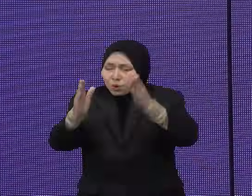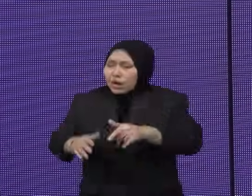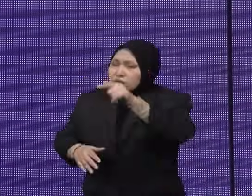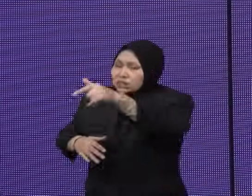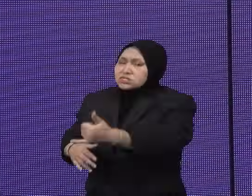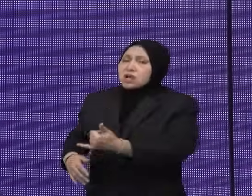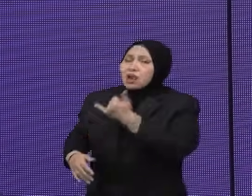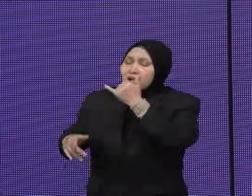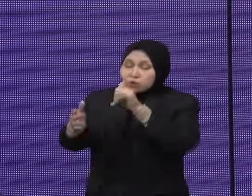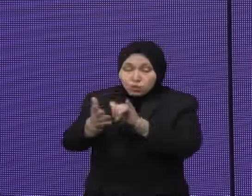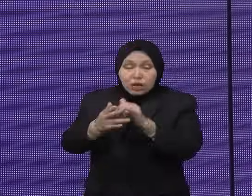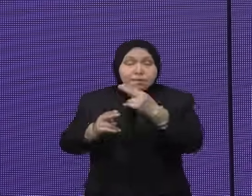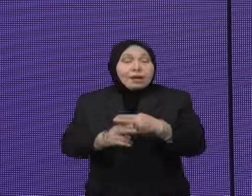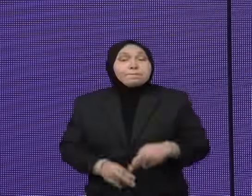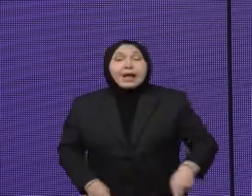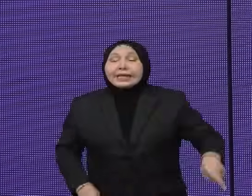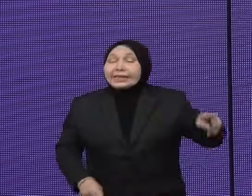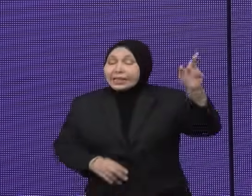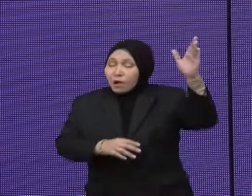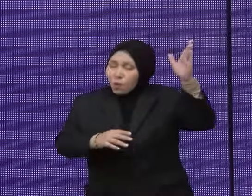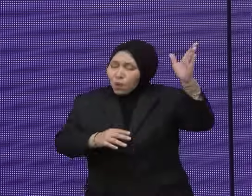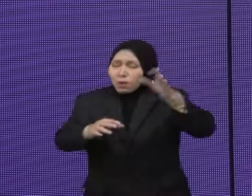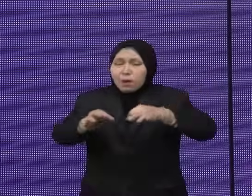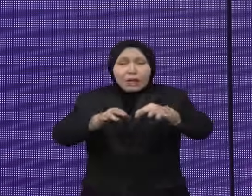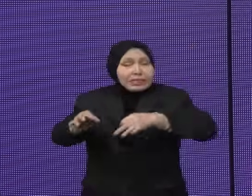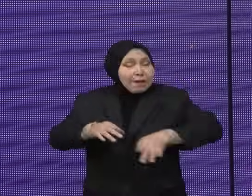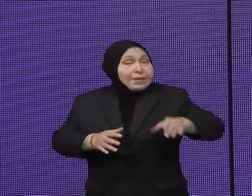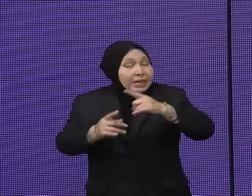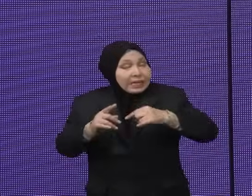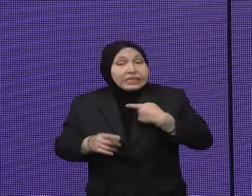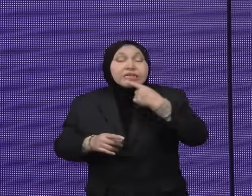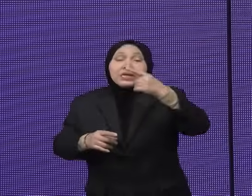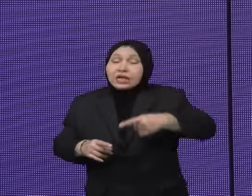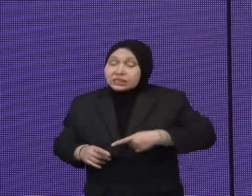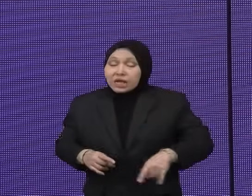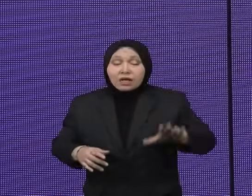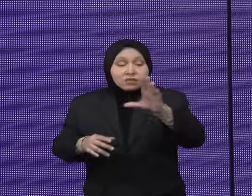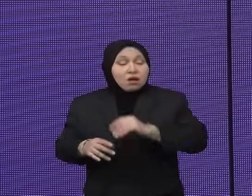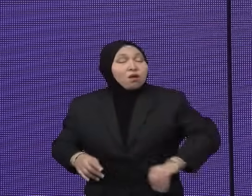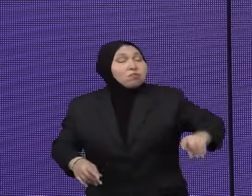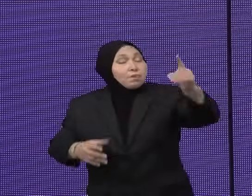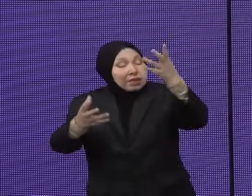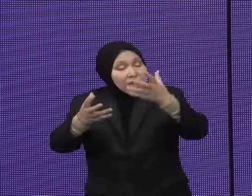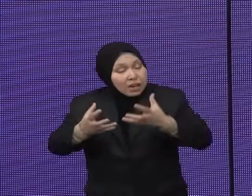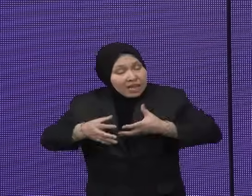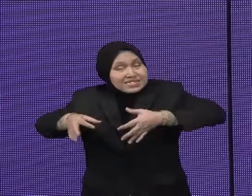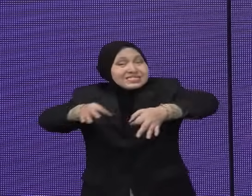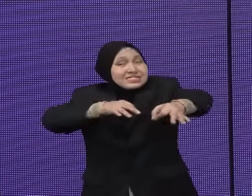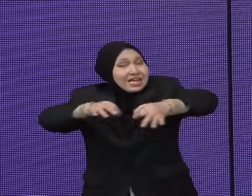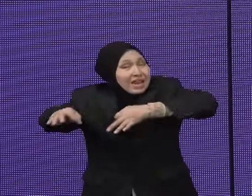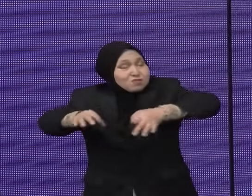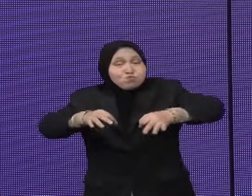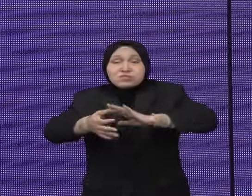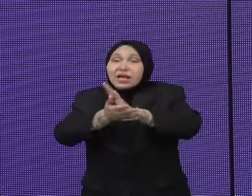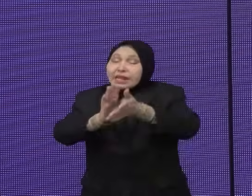ke betul, itu namanya bayinah. Jadi bila kita ada Al-Quran ini, bila Allah kata yuridullahu liyubayyana lakum, Allah nak jelaskan sebagai